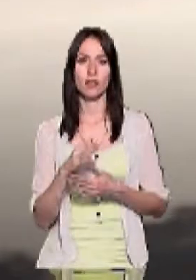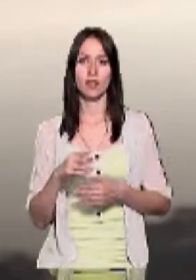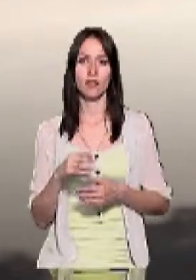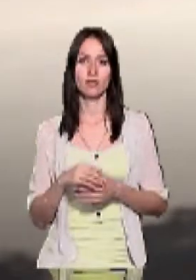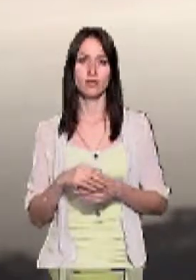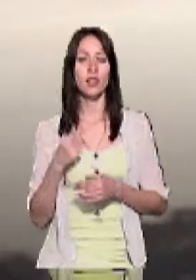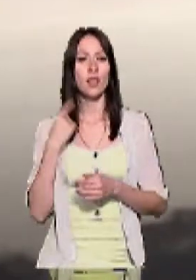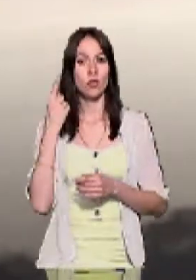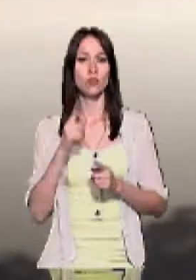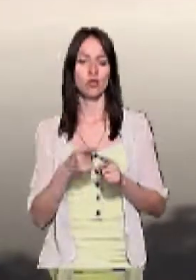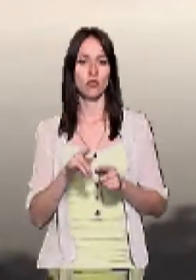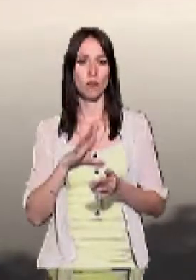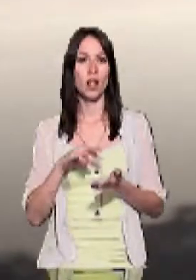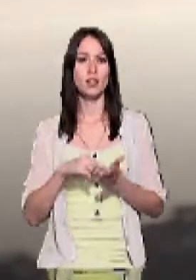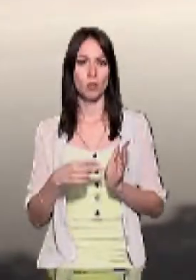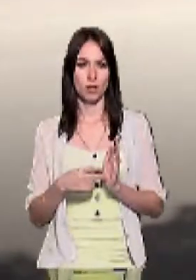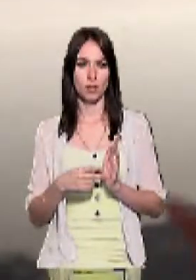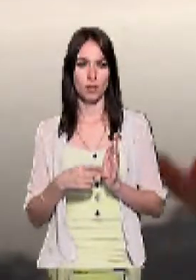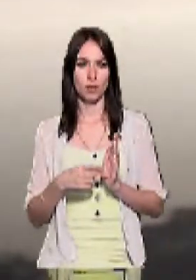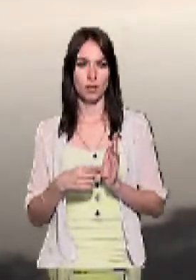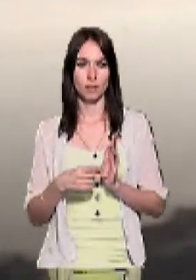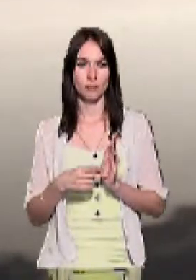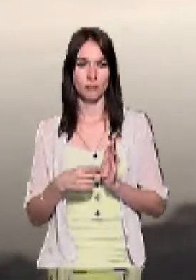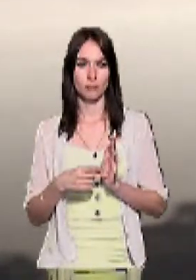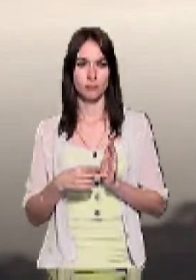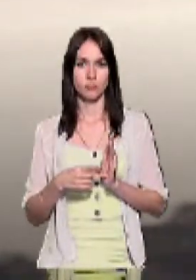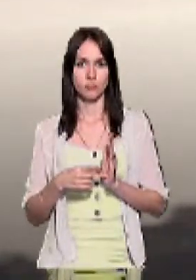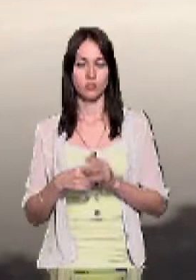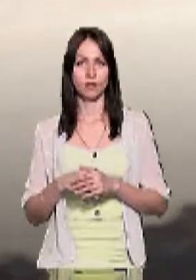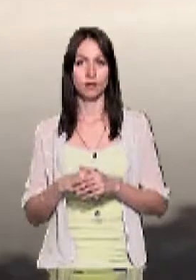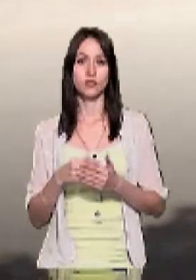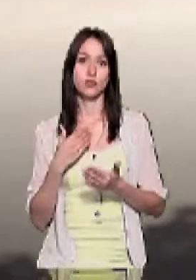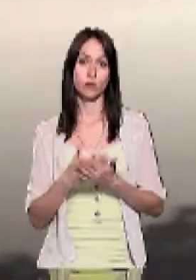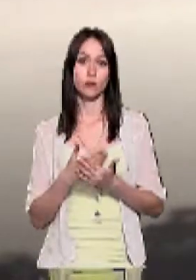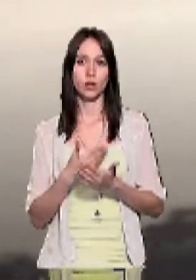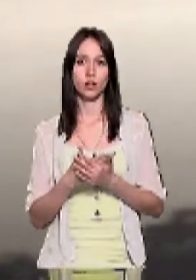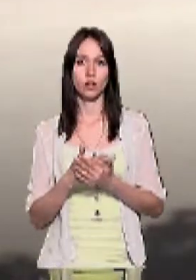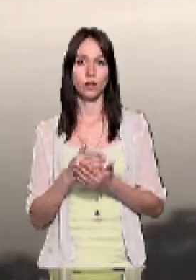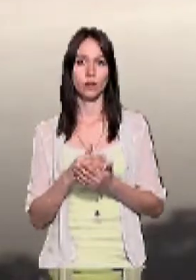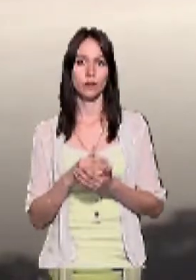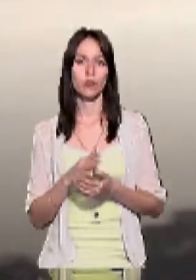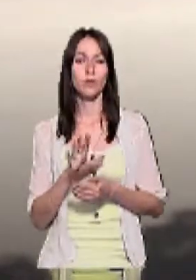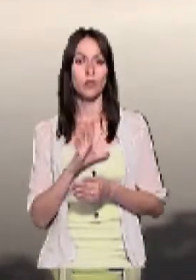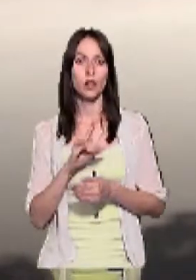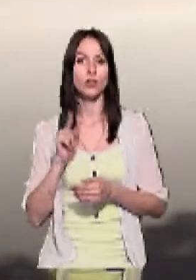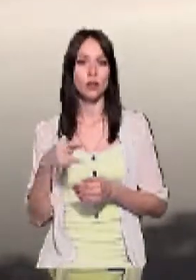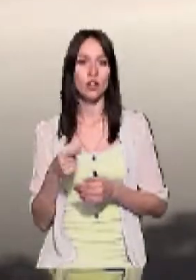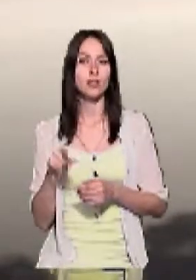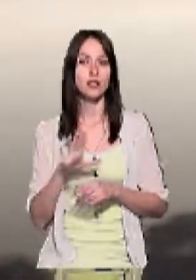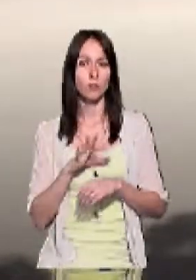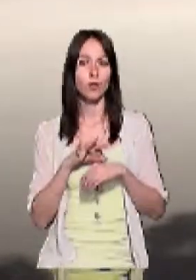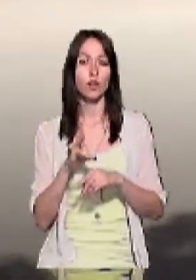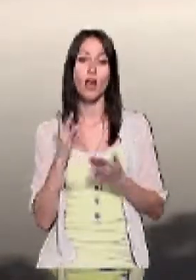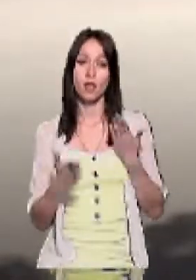була запланована, вона була певним чином часткою цього мітингу, який відбувався проти з'їзду, але